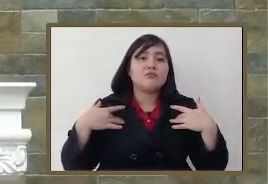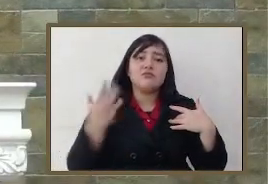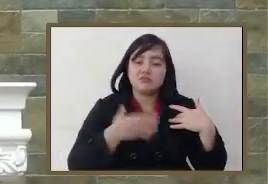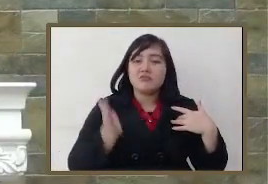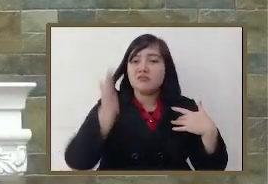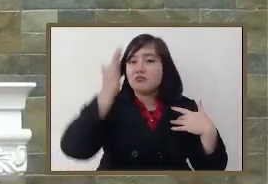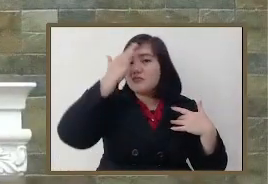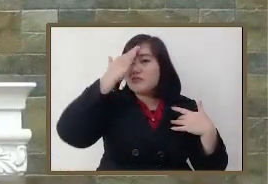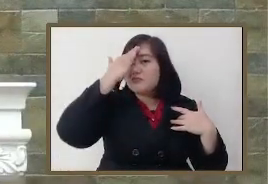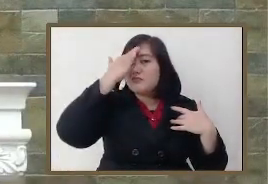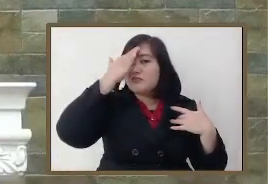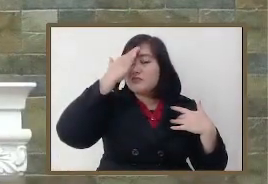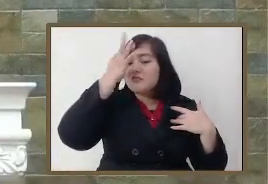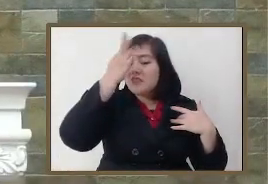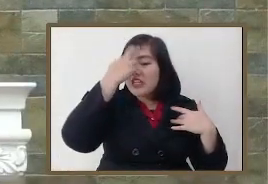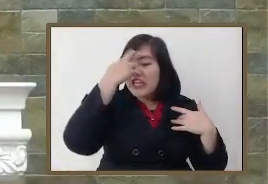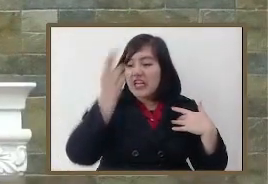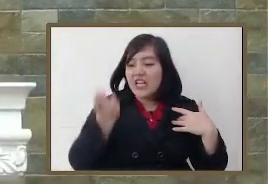ka pa pala.